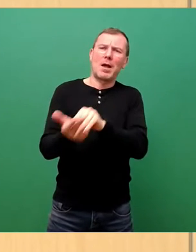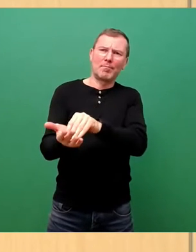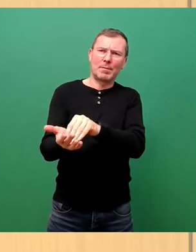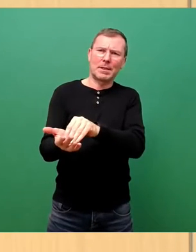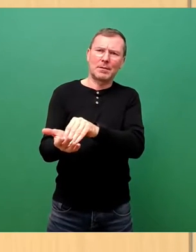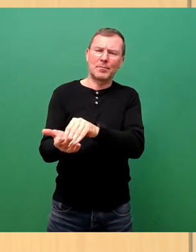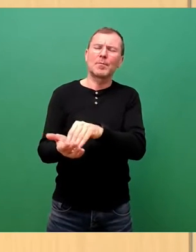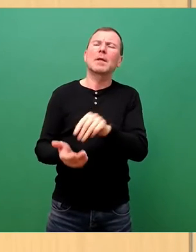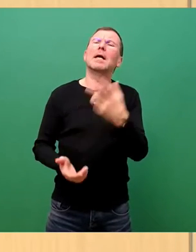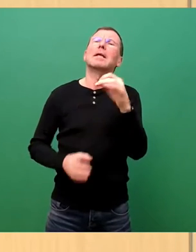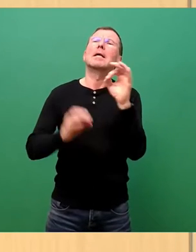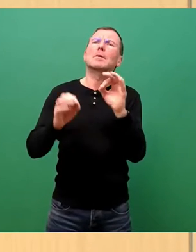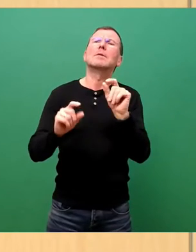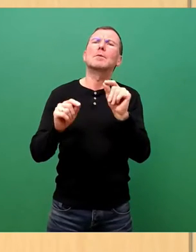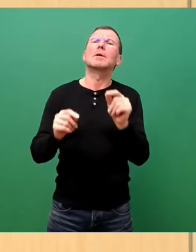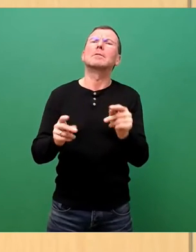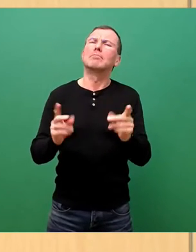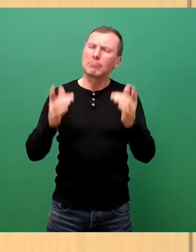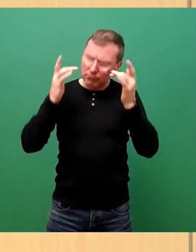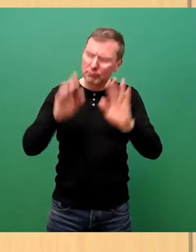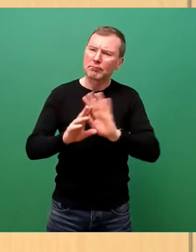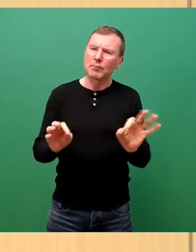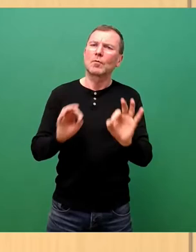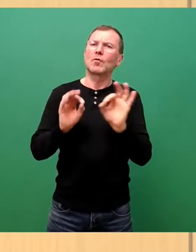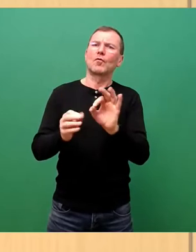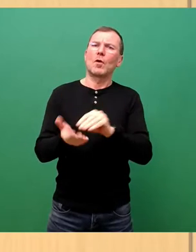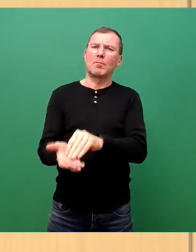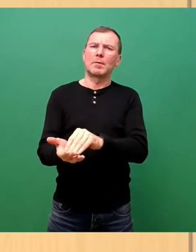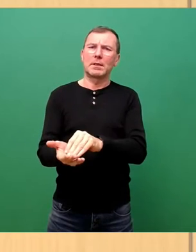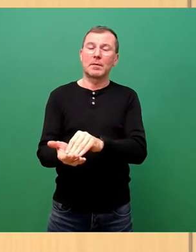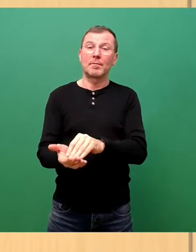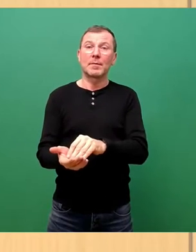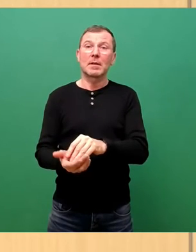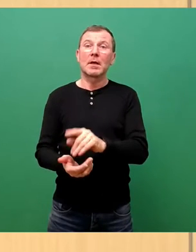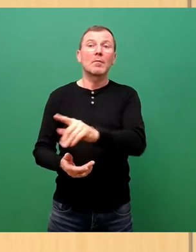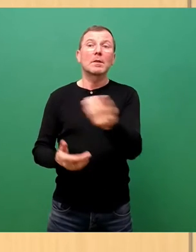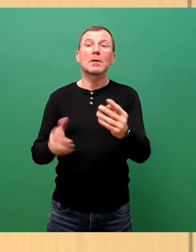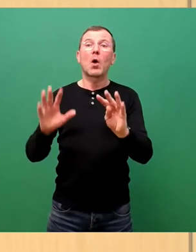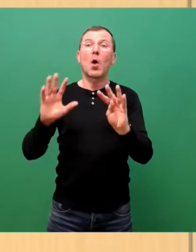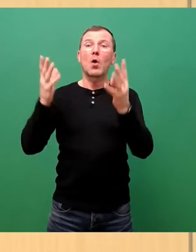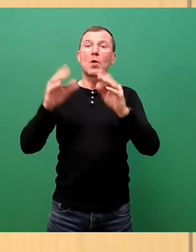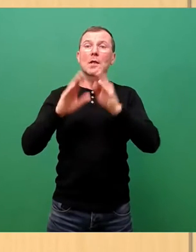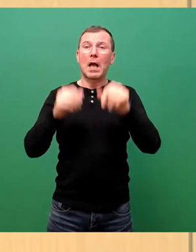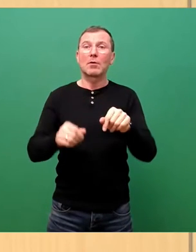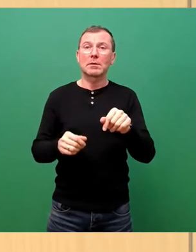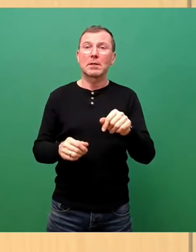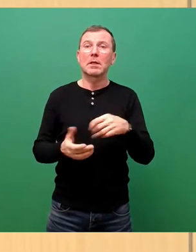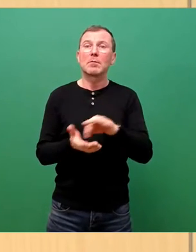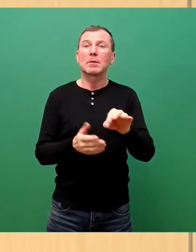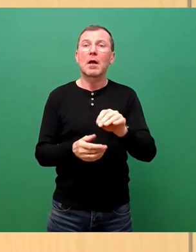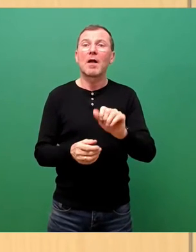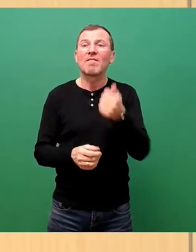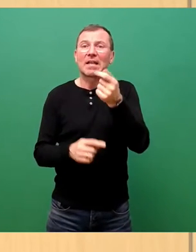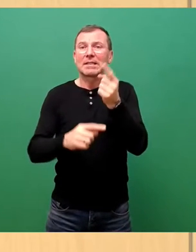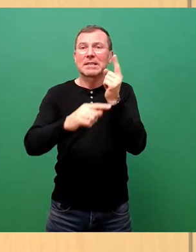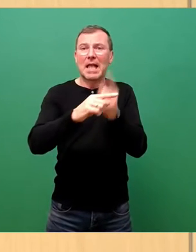gelten. Und jeder neunte Haushalt zahlt sogar mehr als 40%. Das ist schlicht zu viel. Es bleibt